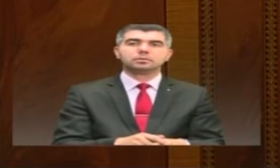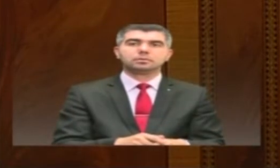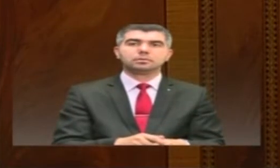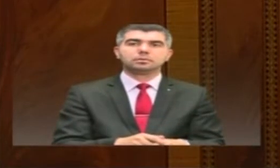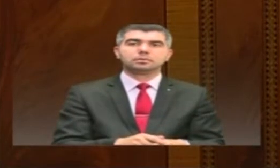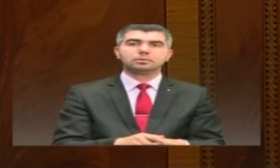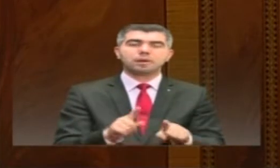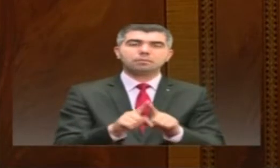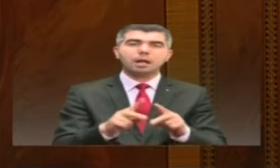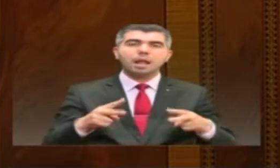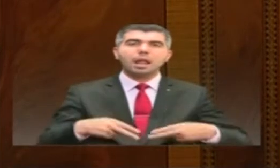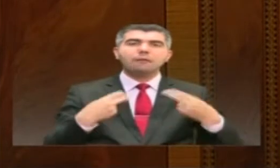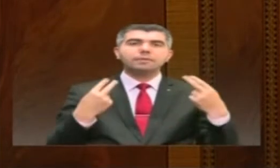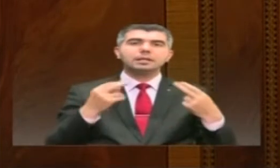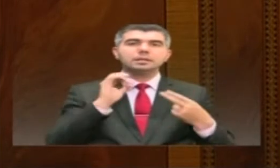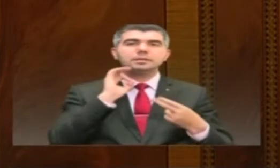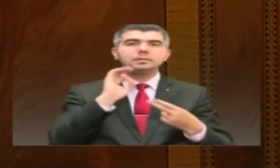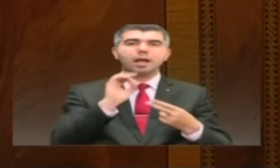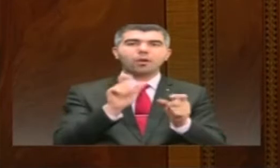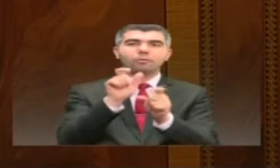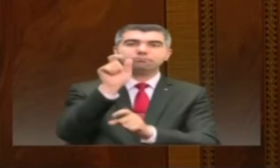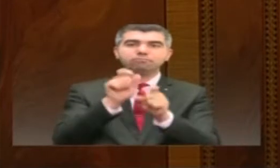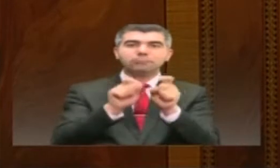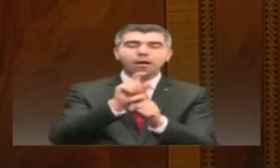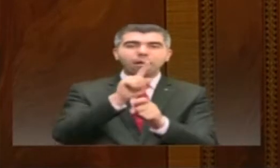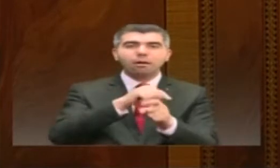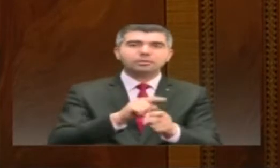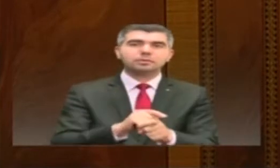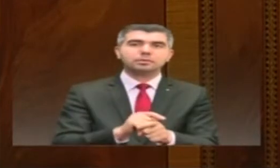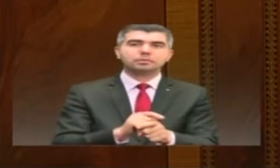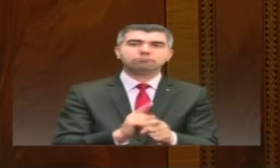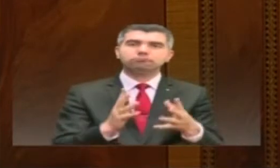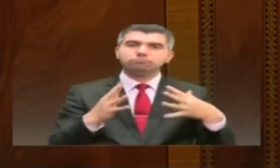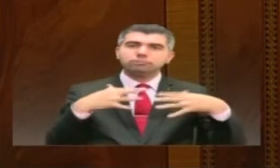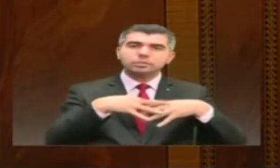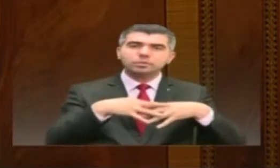الحياة ديال المواطن، وبالتالي هي كتندمج في جميع القطاعات،